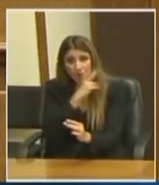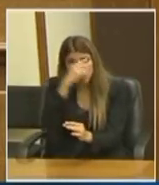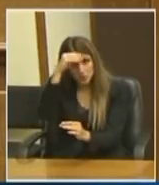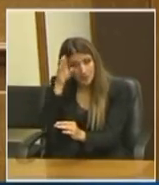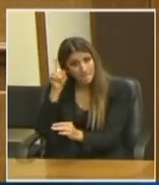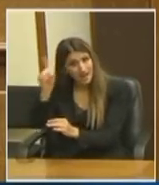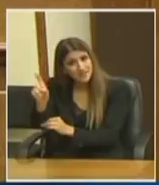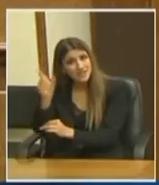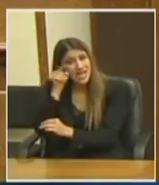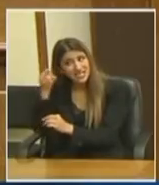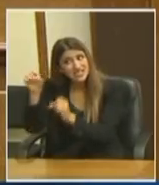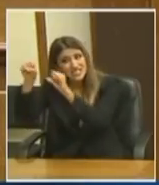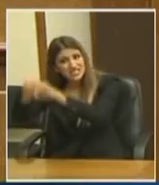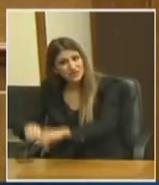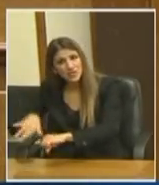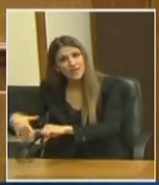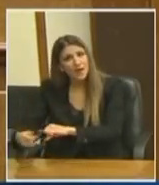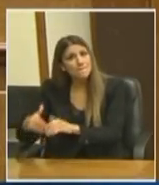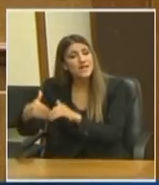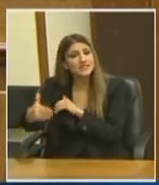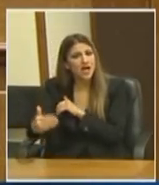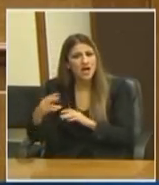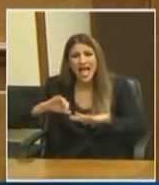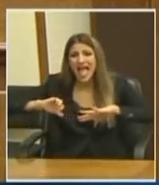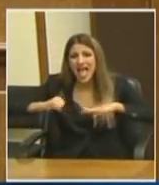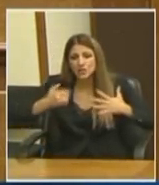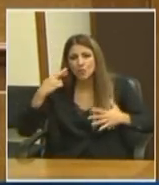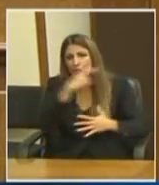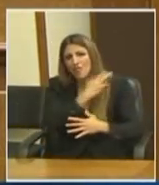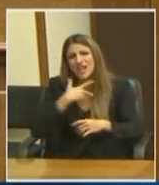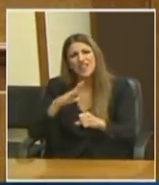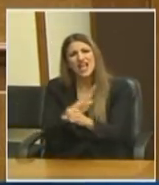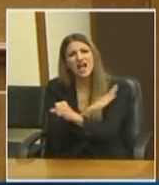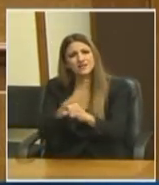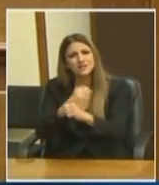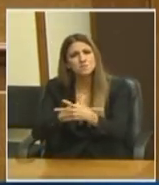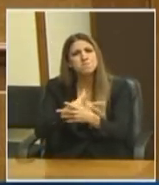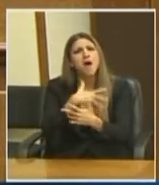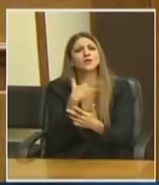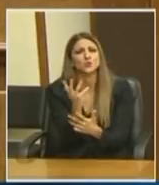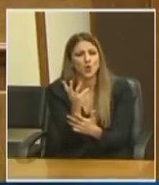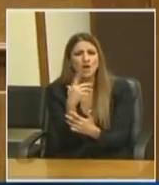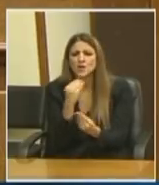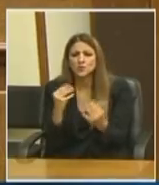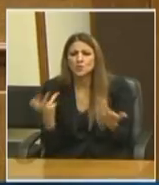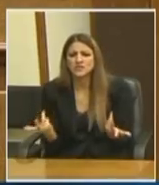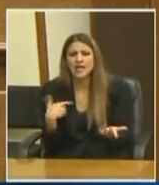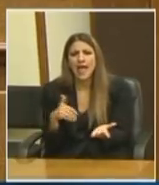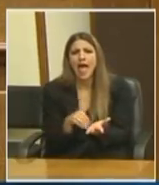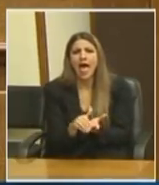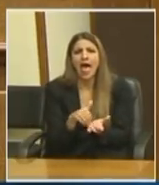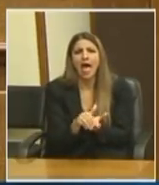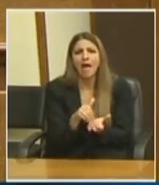κύριος Τσίπρας ενδιαφέρεται βασικά να διαλύσει το ΠΑΣΟΚ. Μόνο έτσι εκτιμά ότι μπορεί να αποφύγει τη δεύτερη ρογμή